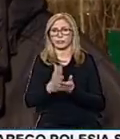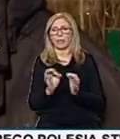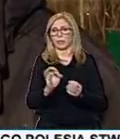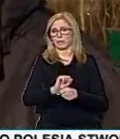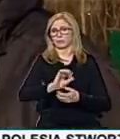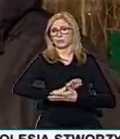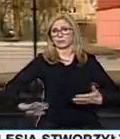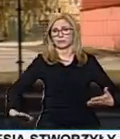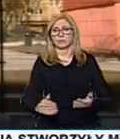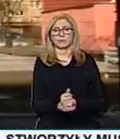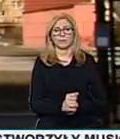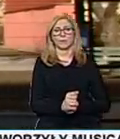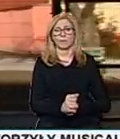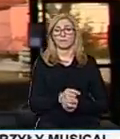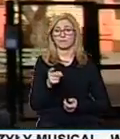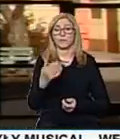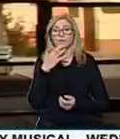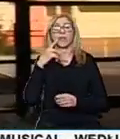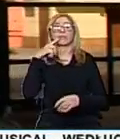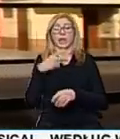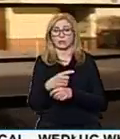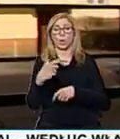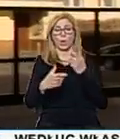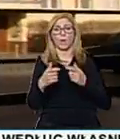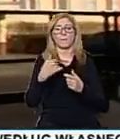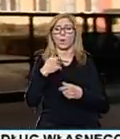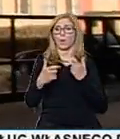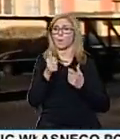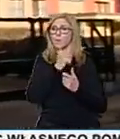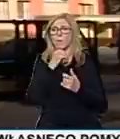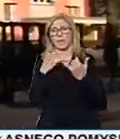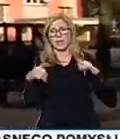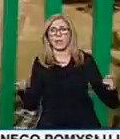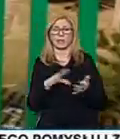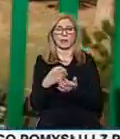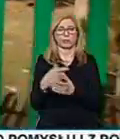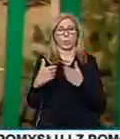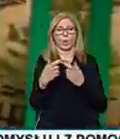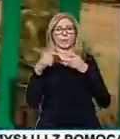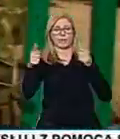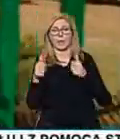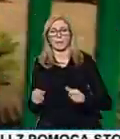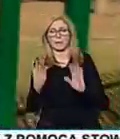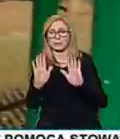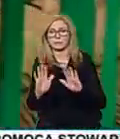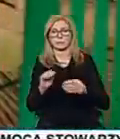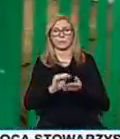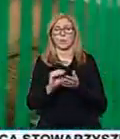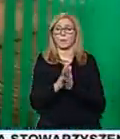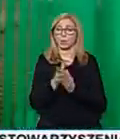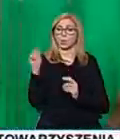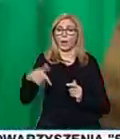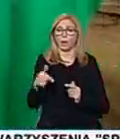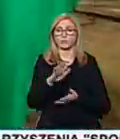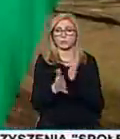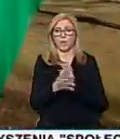jest porządek po prostu. Zanim podjęli tę decyzję, próbowali innych rozwiązań, na przykład tablic informujących o obowiązku sprzątania